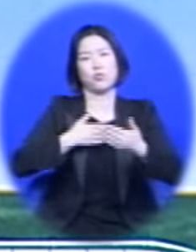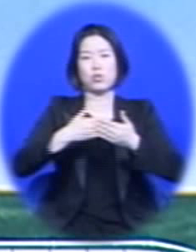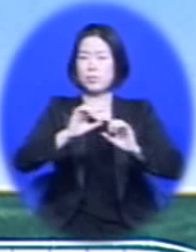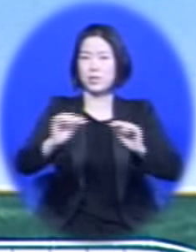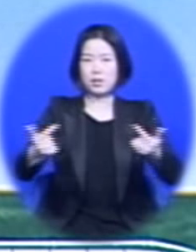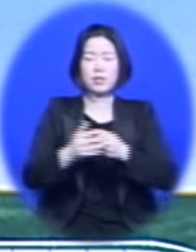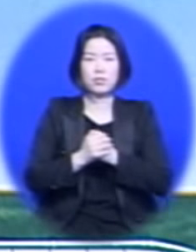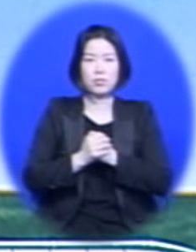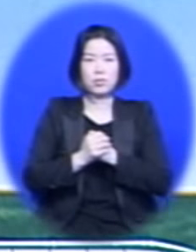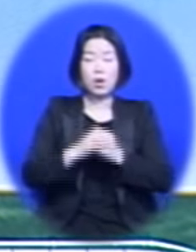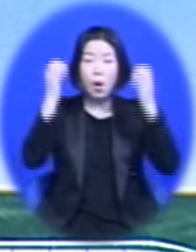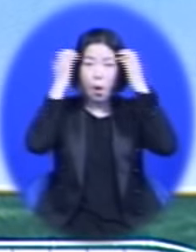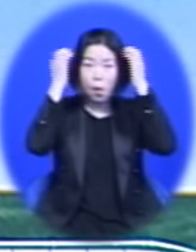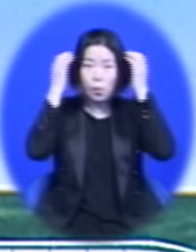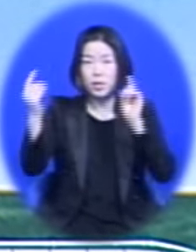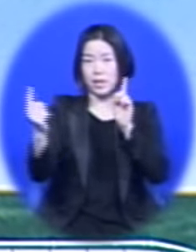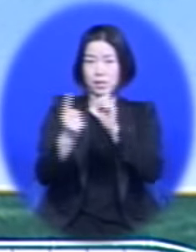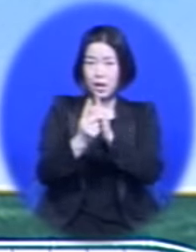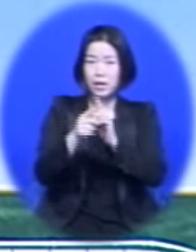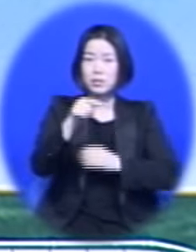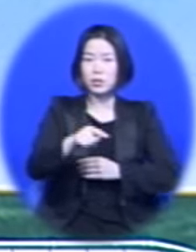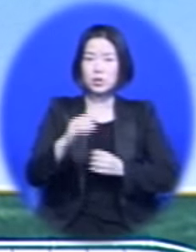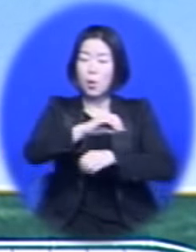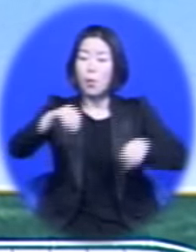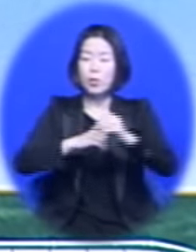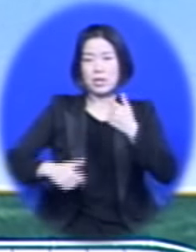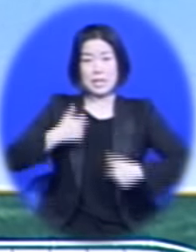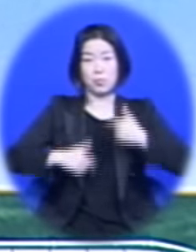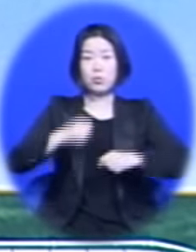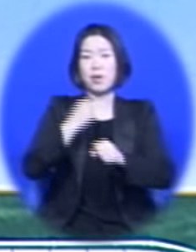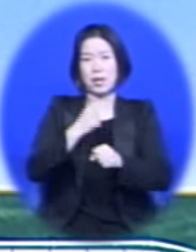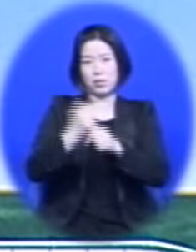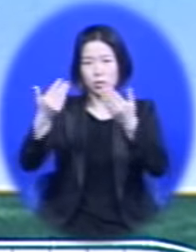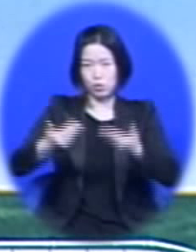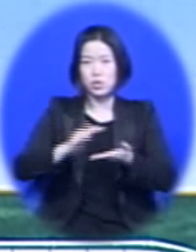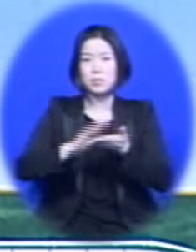겁니다. 고난을 당하는 것이 오히려 기쁘게 만들어주십니다.